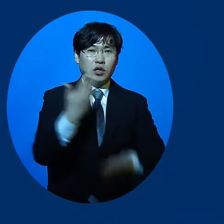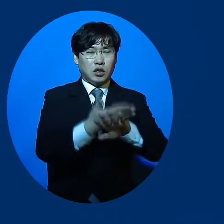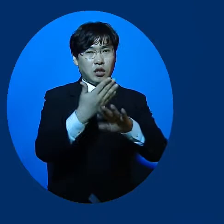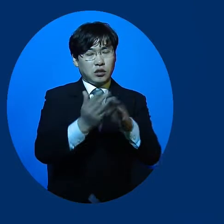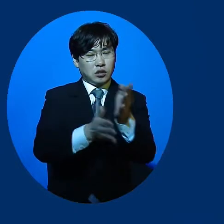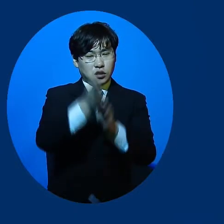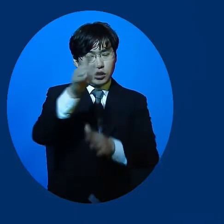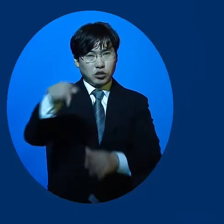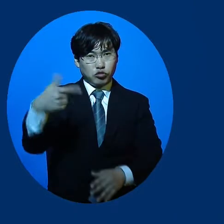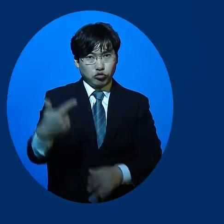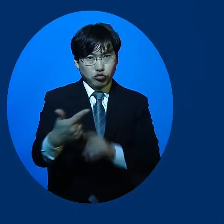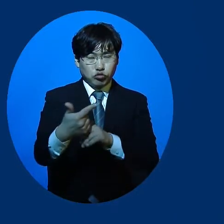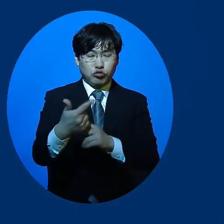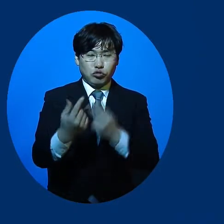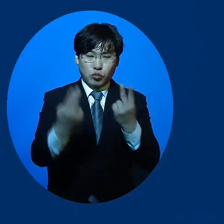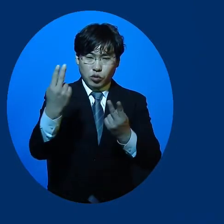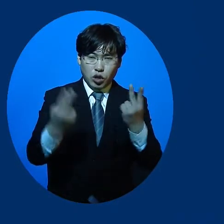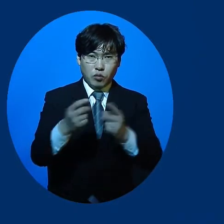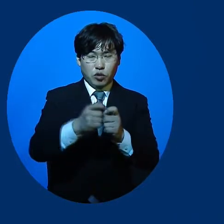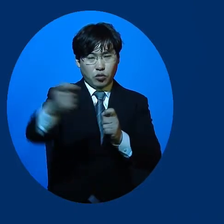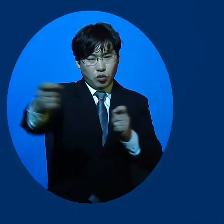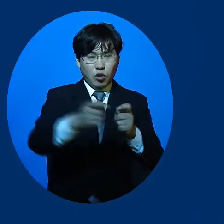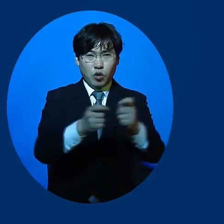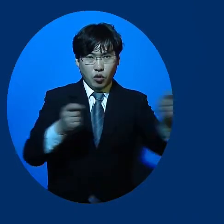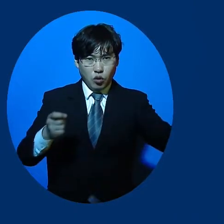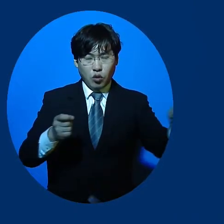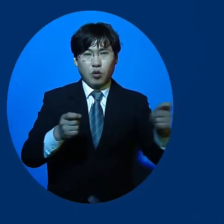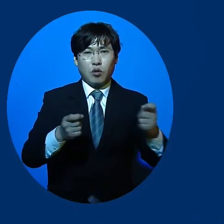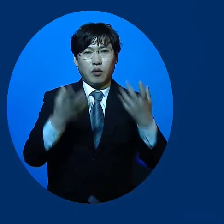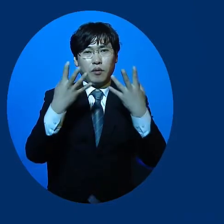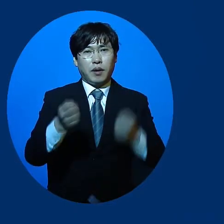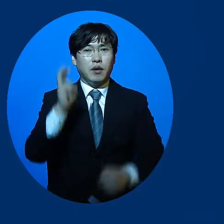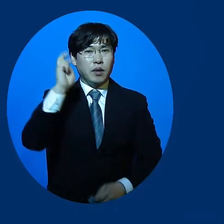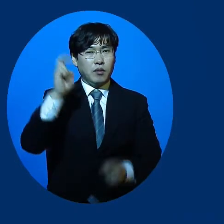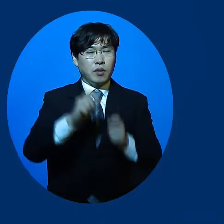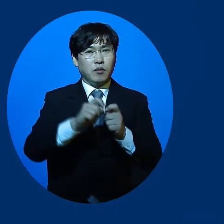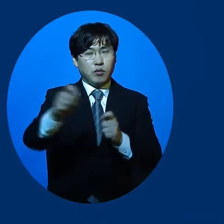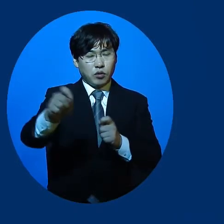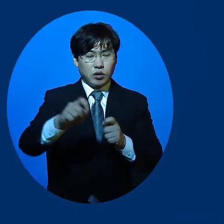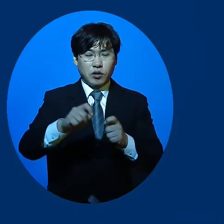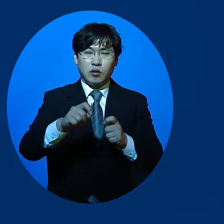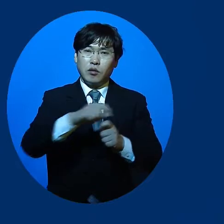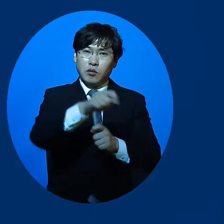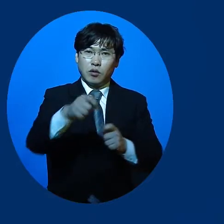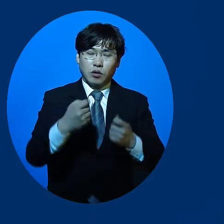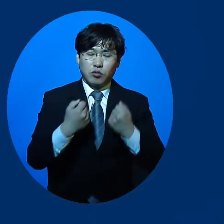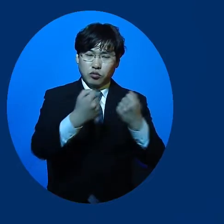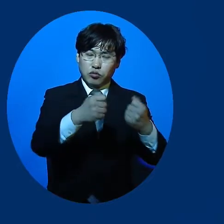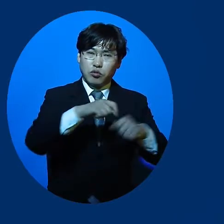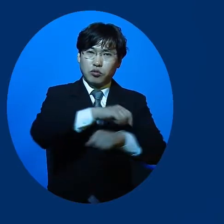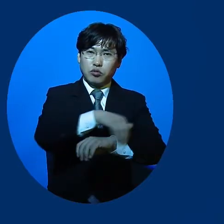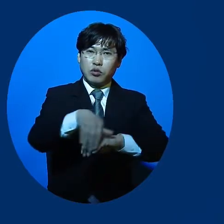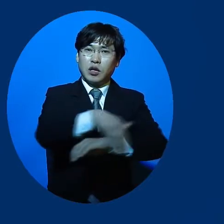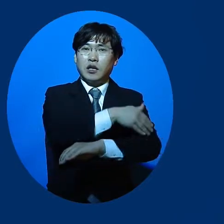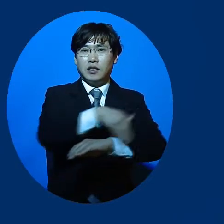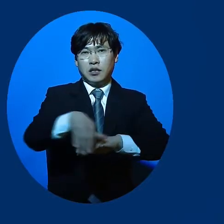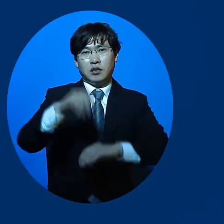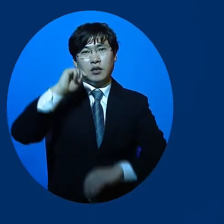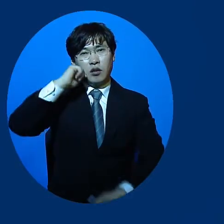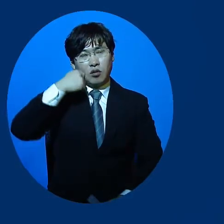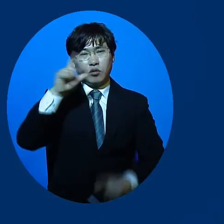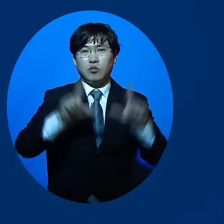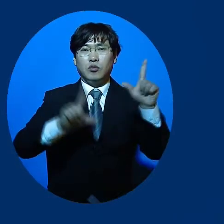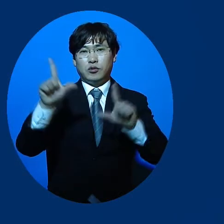시군은 더 멀게 느껴져서 접근성 문제도 우리 강원도 내 관련된